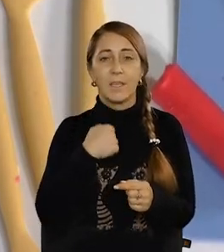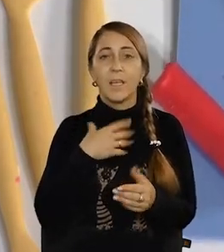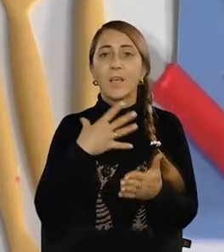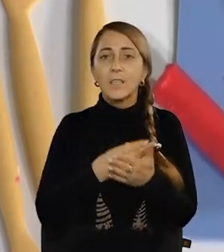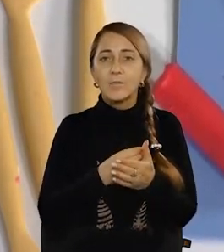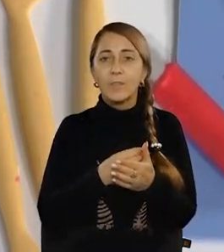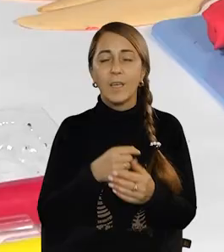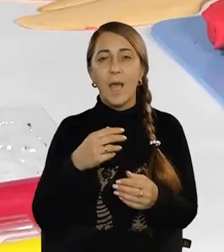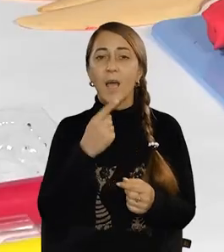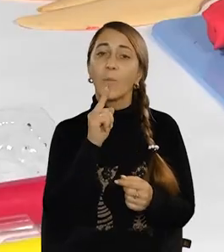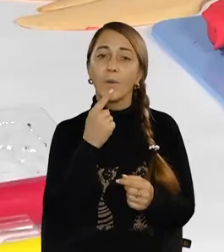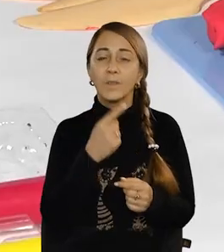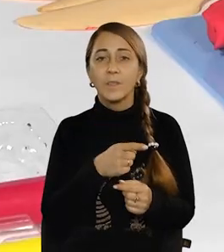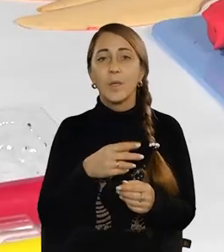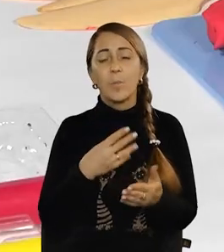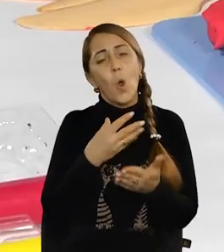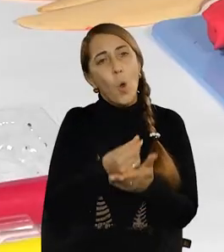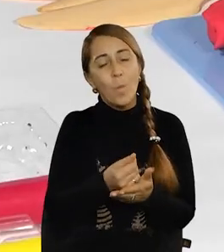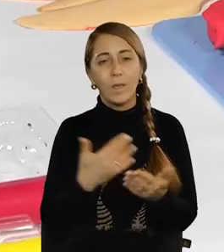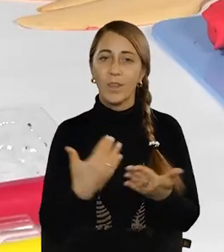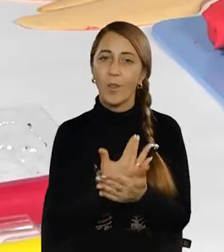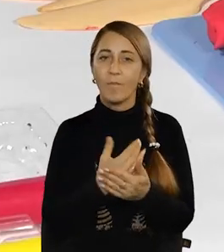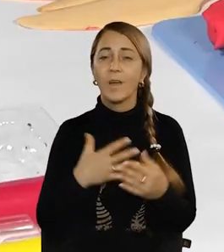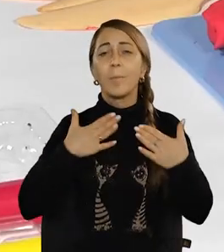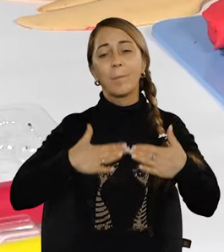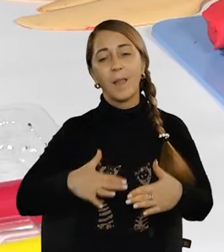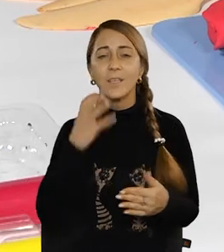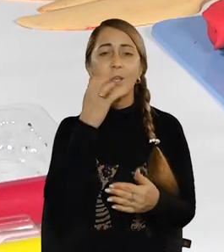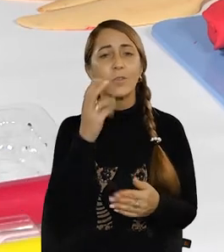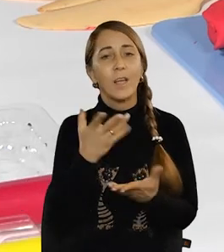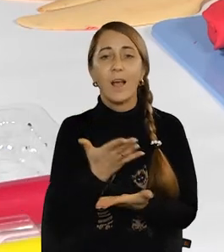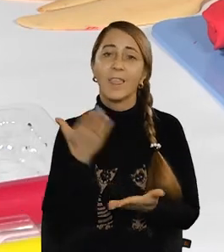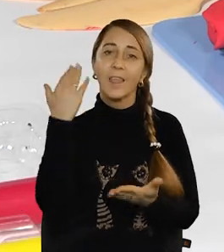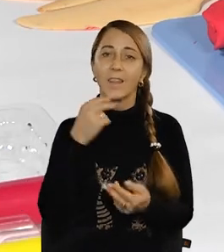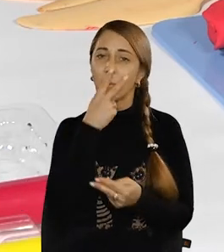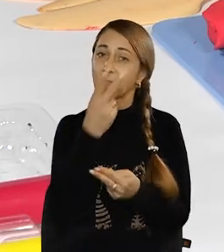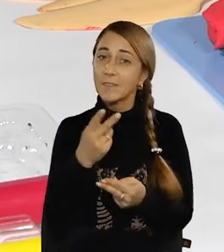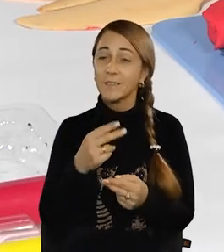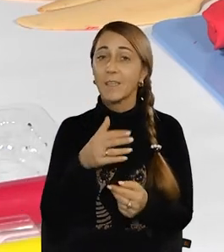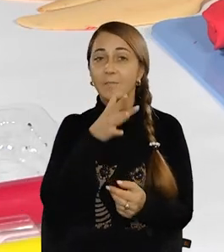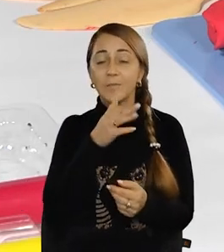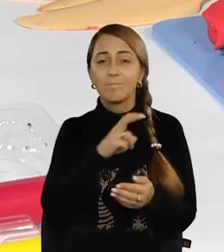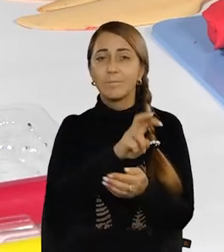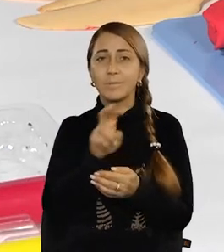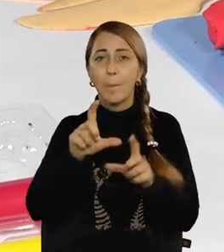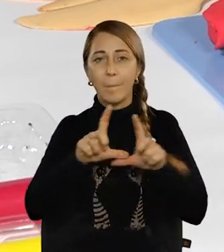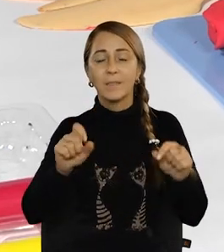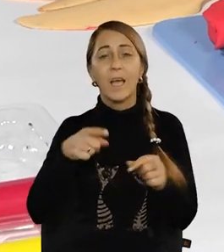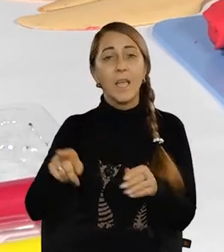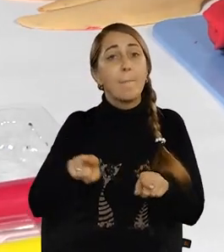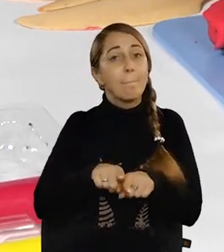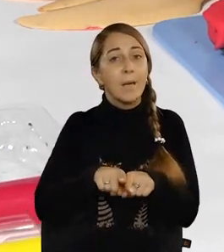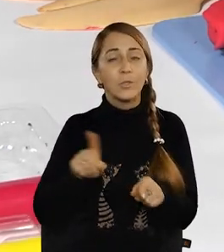своє. Мармеладка – про купівлю нової рожевої сукні, яку нещодавно придивилася під час шопінгу, а її братик – про